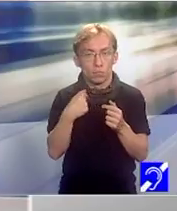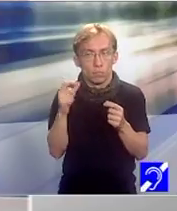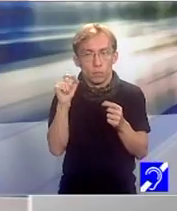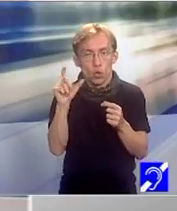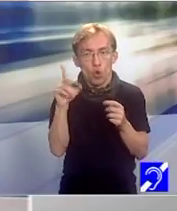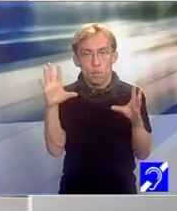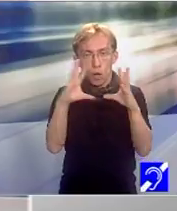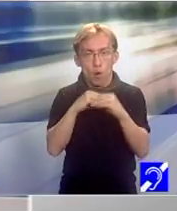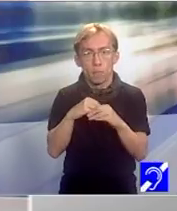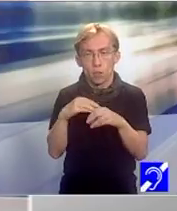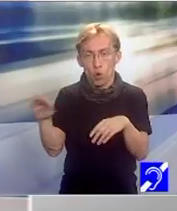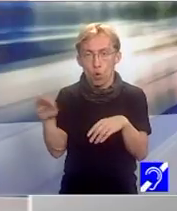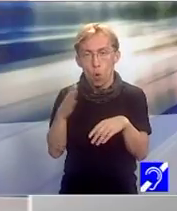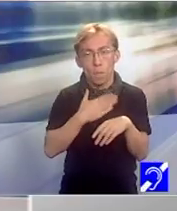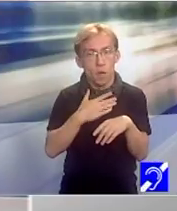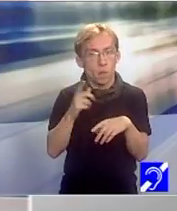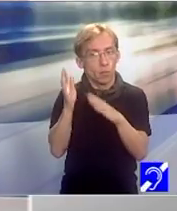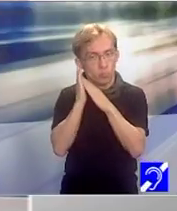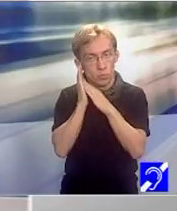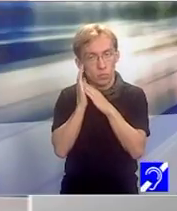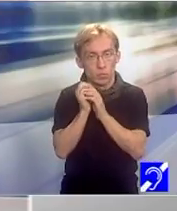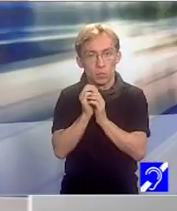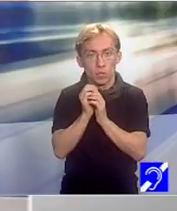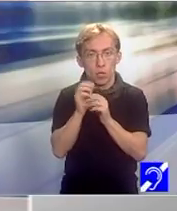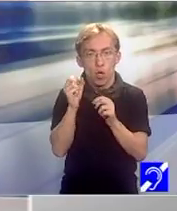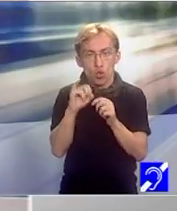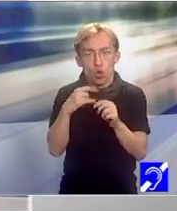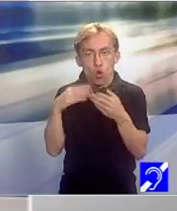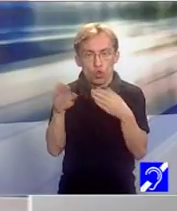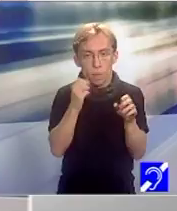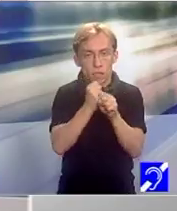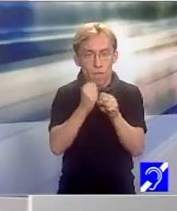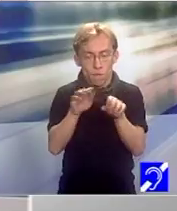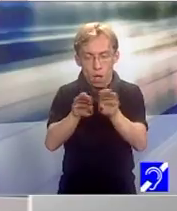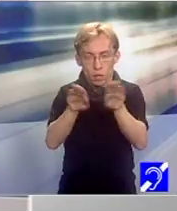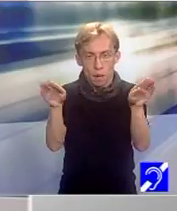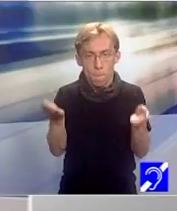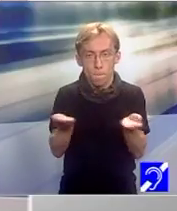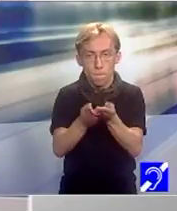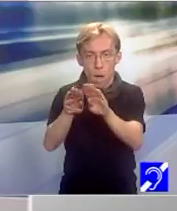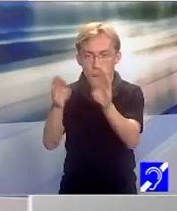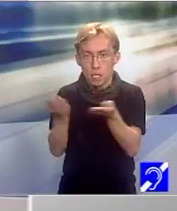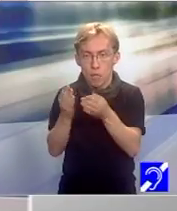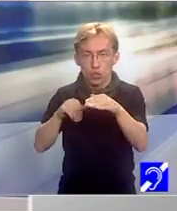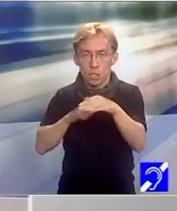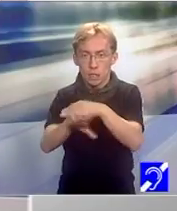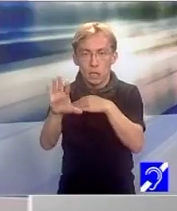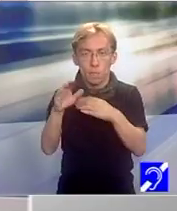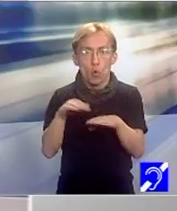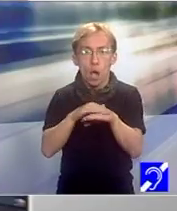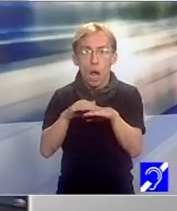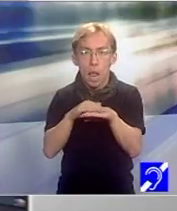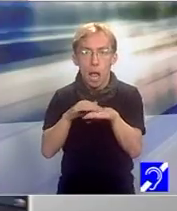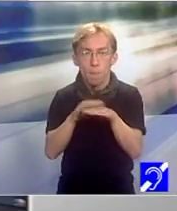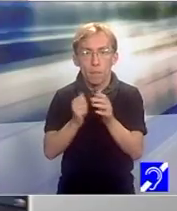când soțul și copilul meu s-au culcat, eu mă apuc și fac pachete și distribui cremă și cromoglicat.